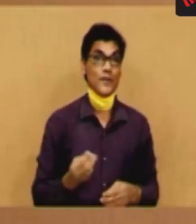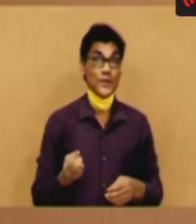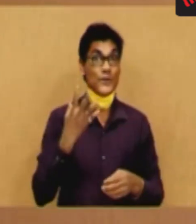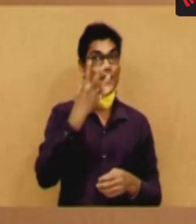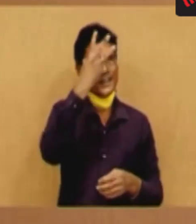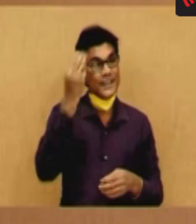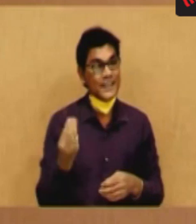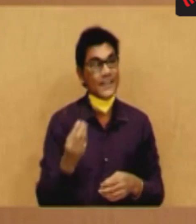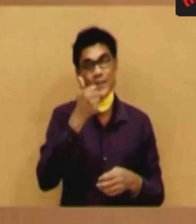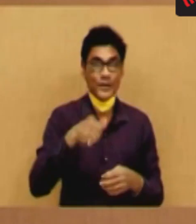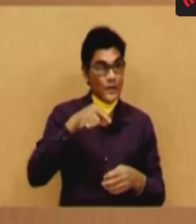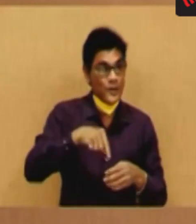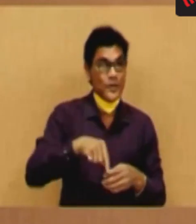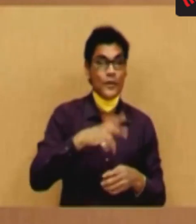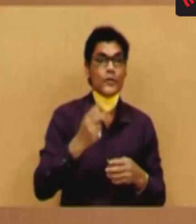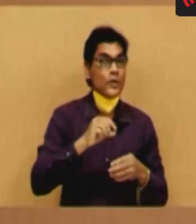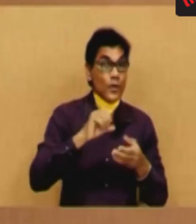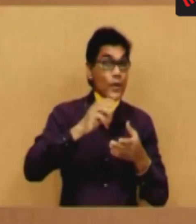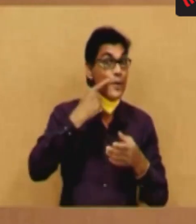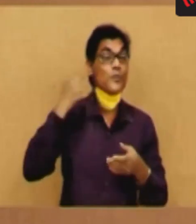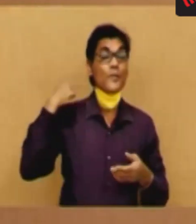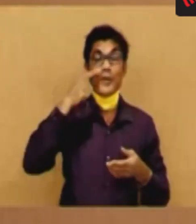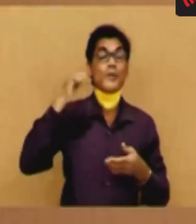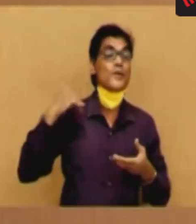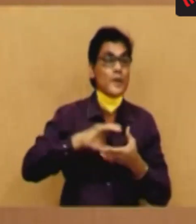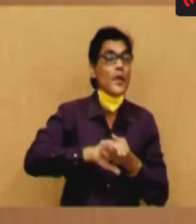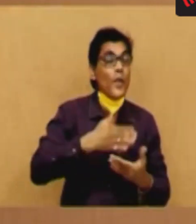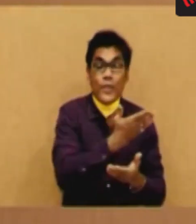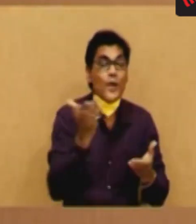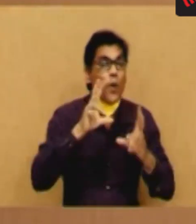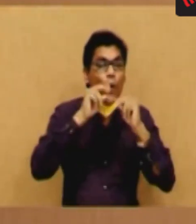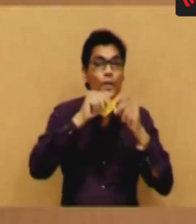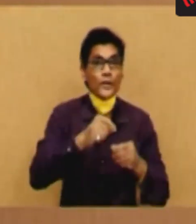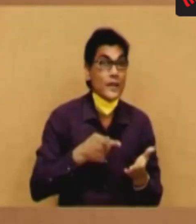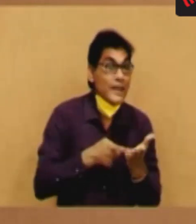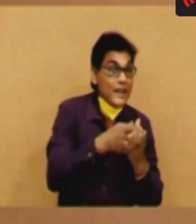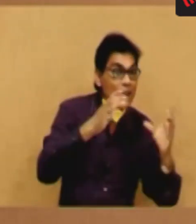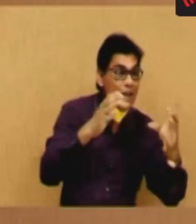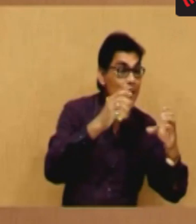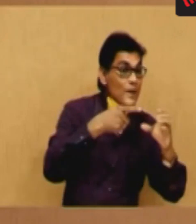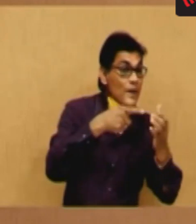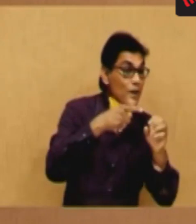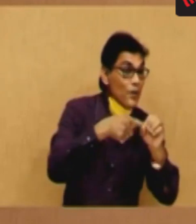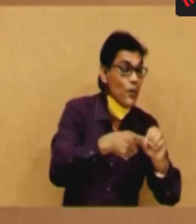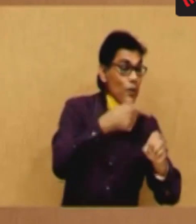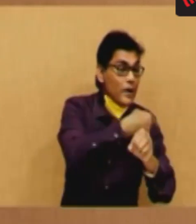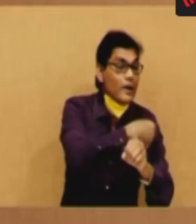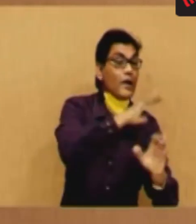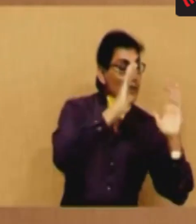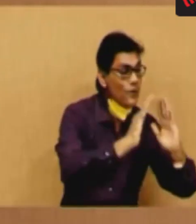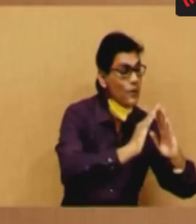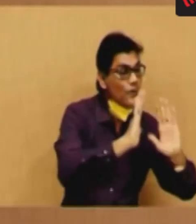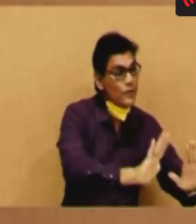रहिबो। वर्तमान भाई भौनी माने टिके कथा हबा गाँव रे जो क्वारंटाइन रे जो माने अछे